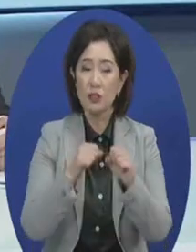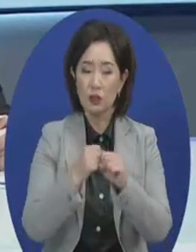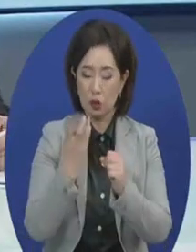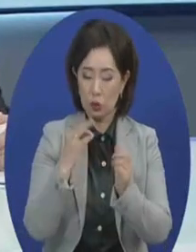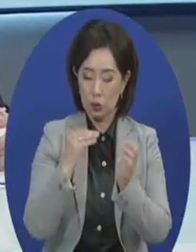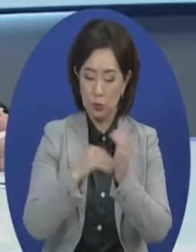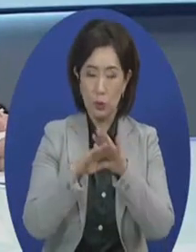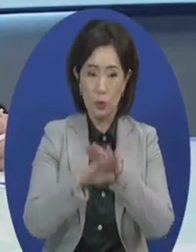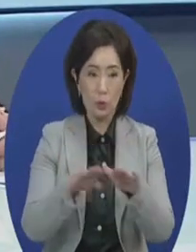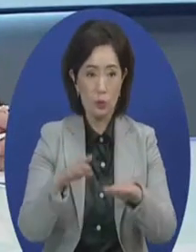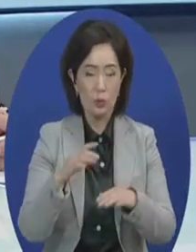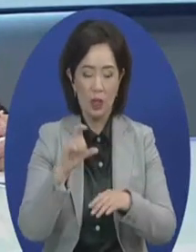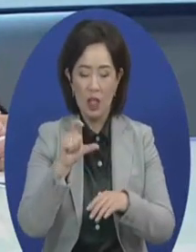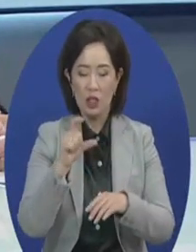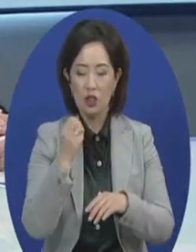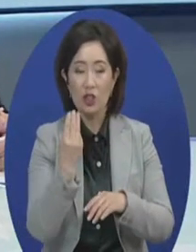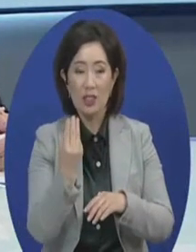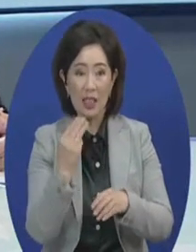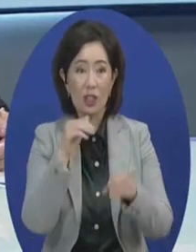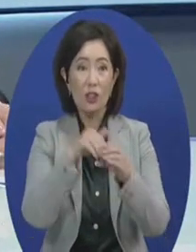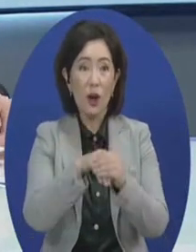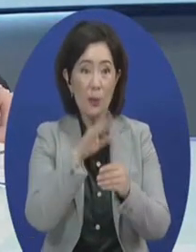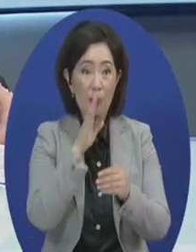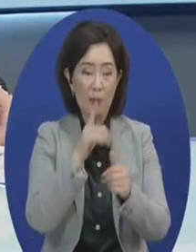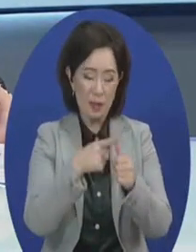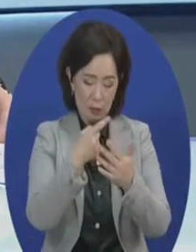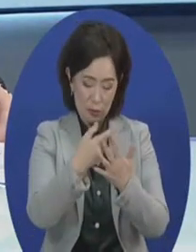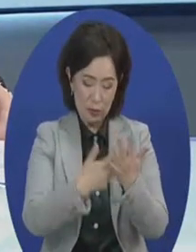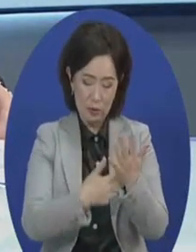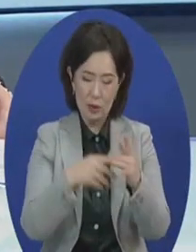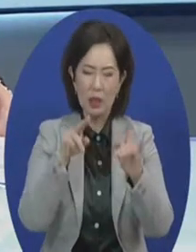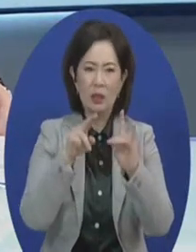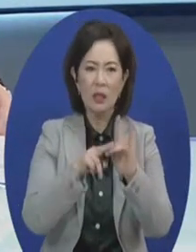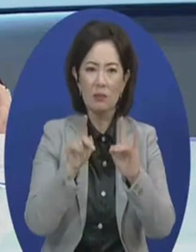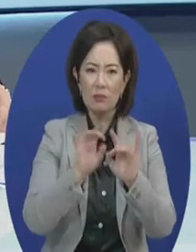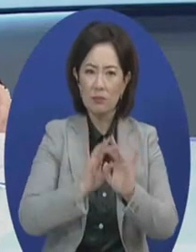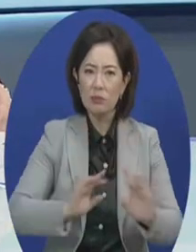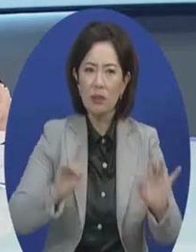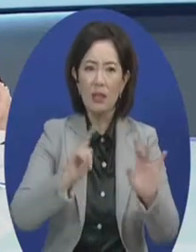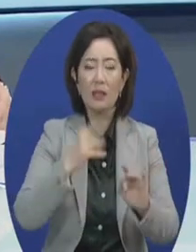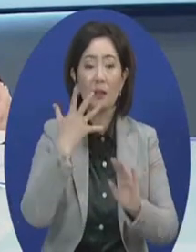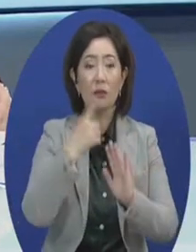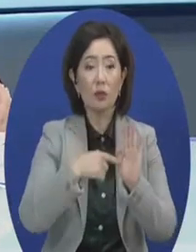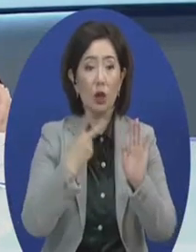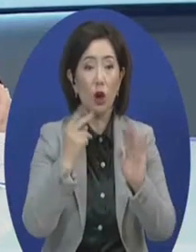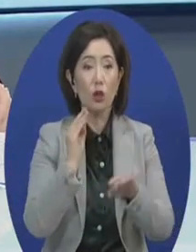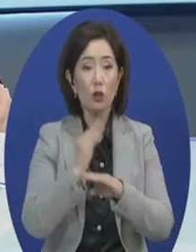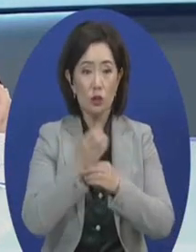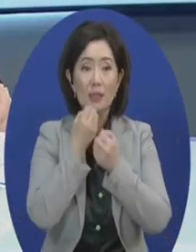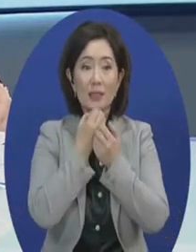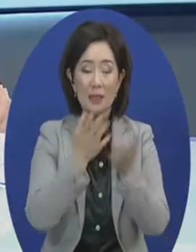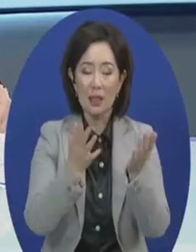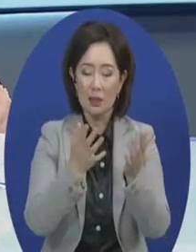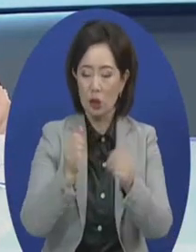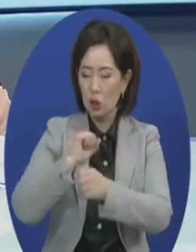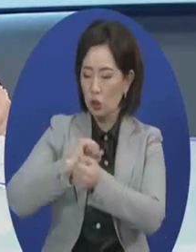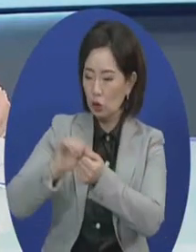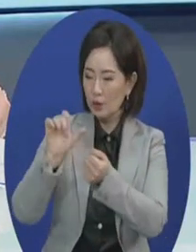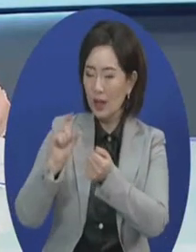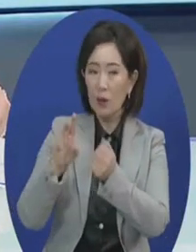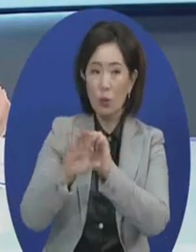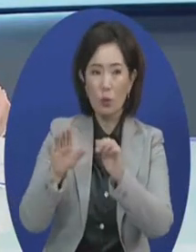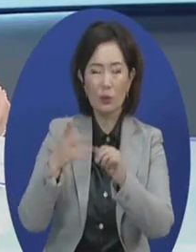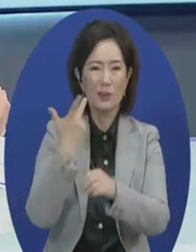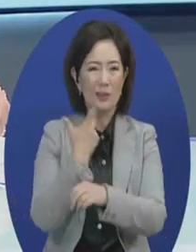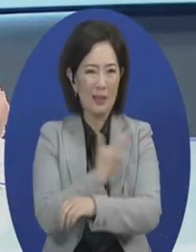Энэ жил 40 мянган гаруй сурагч эсэлтийн ерхий шалгалт өгөхөөр бүртгүүлжээ. Шалгалтын суудлын хуваарийг 5-р сарын 20-ны өдөр зарлах юм байна. Төгсгөл ангийн сурагчдын